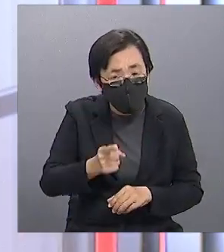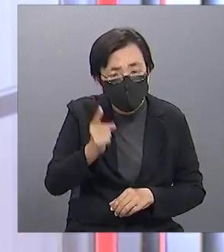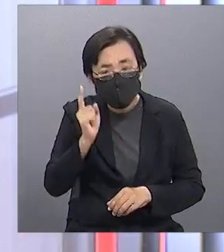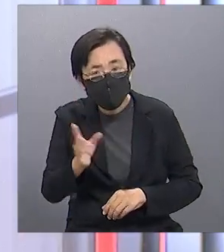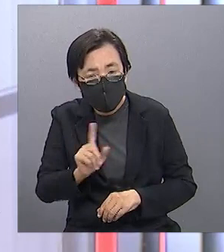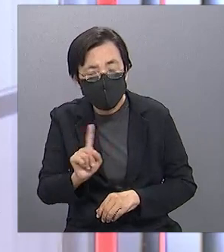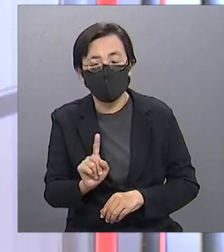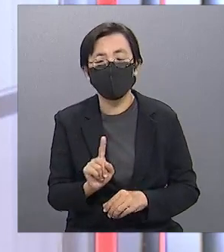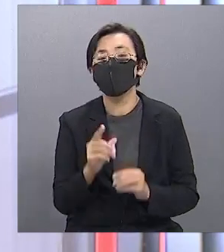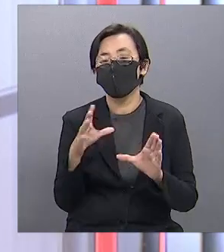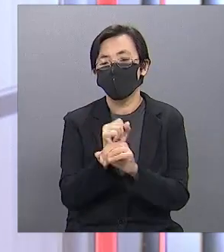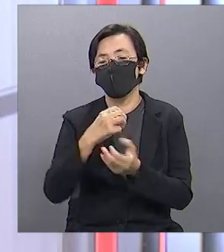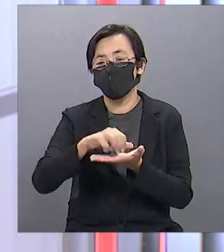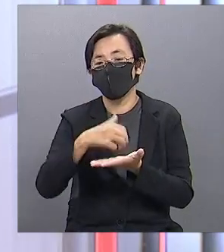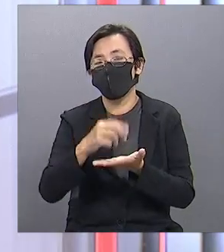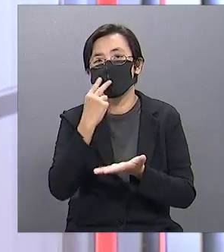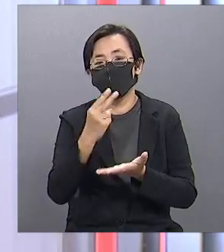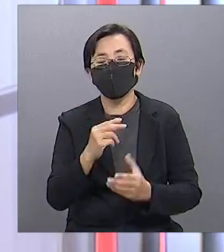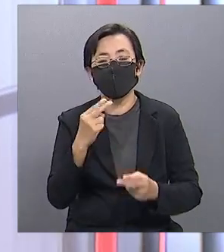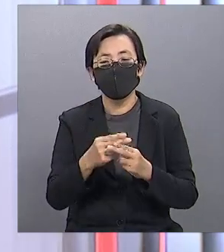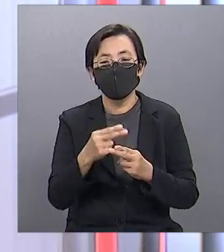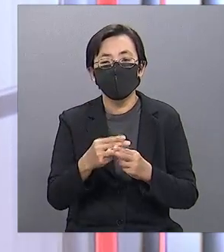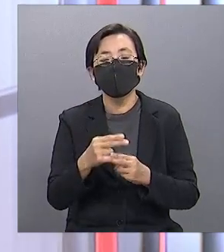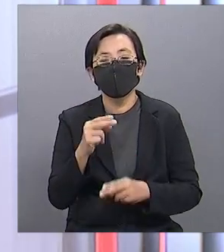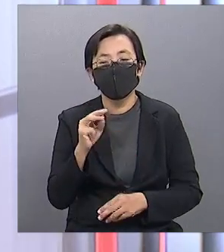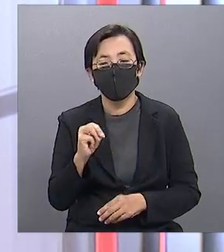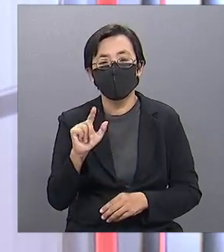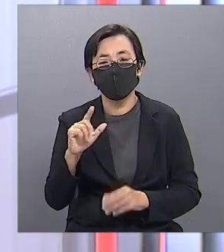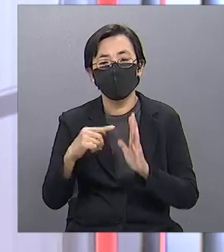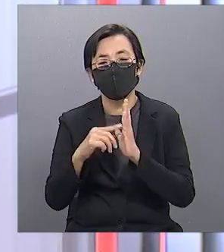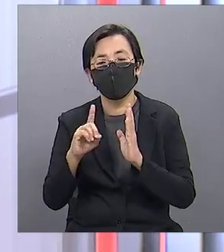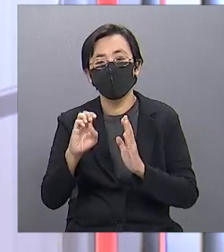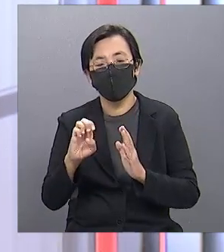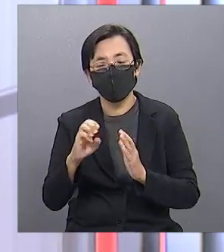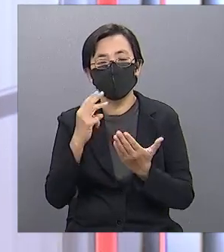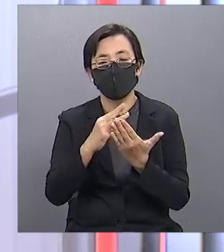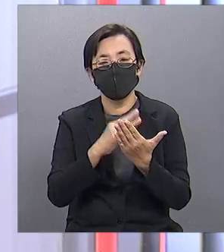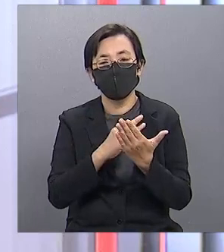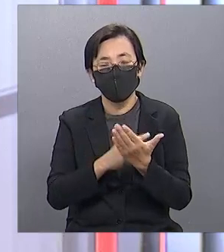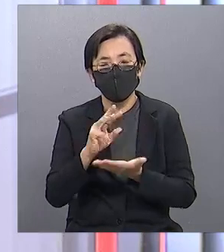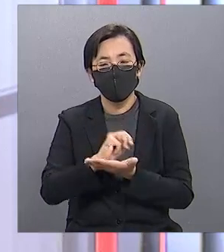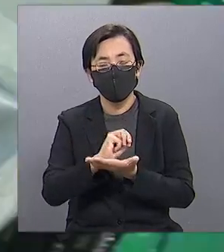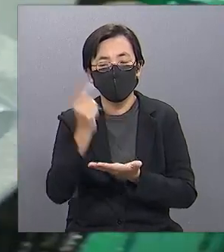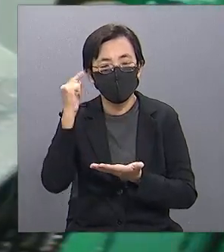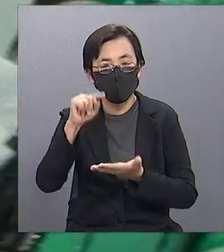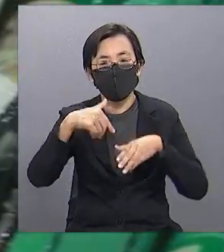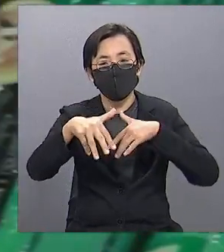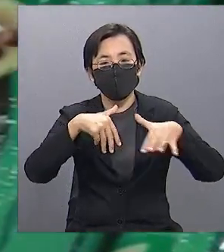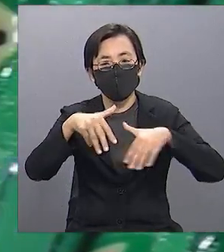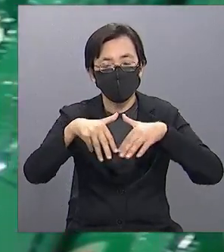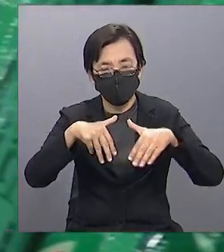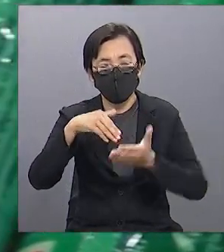ไรครับไปฟังจากคุณมนฤดีโพอินนะครับนักวิชาการมูลนิธิเพื่อผู้บริโภคศูนย์ทดสอบฉลาดซื้อครับ